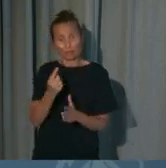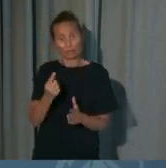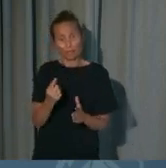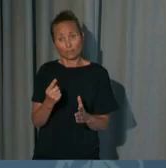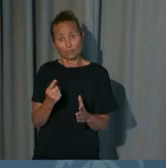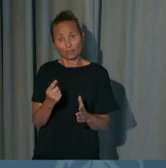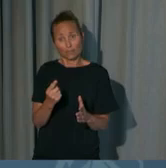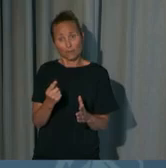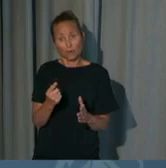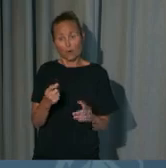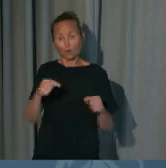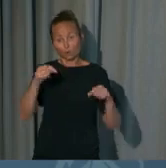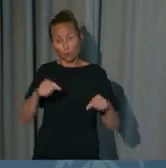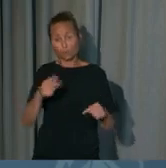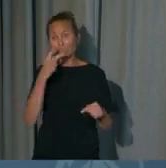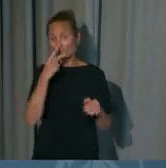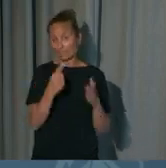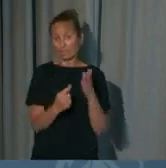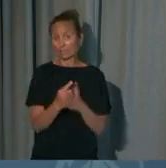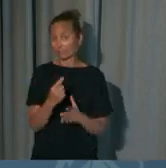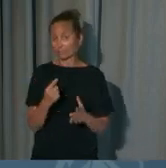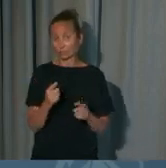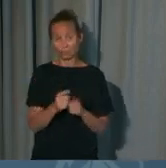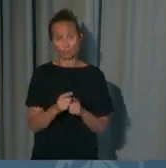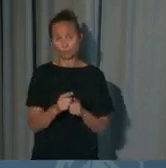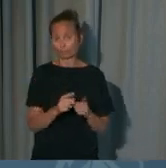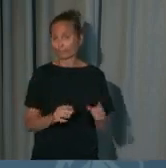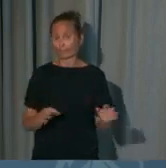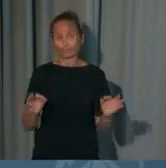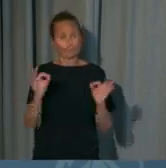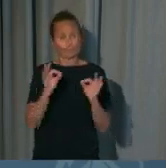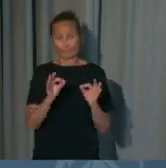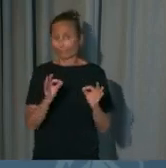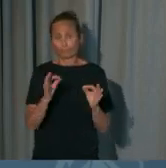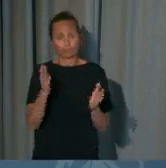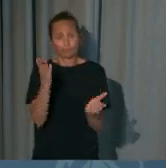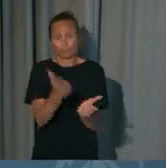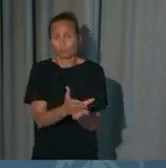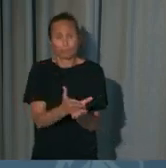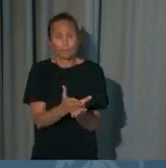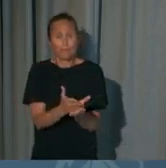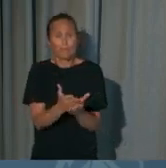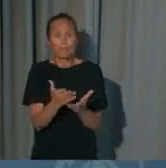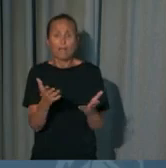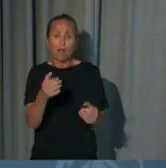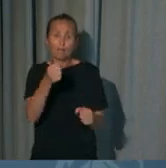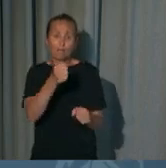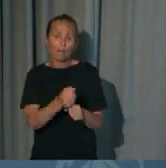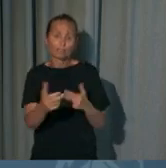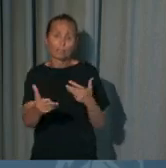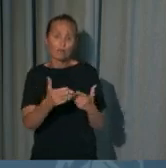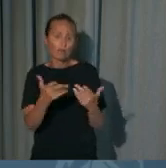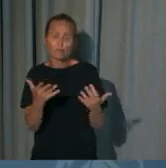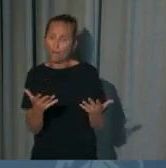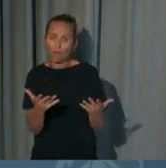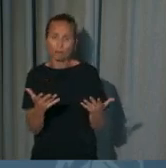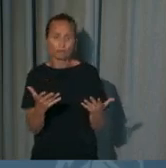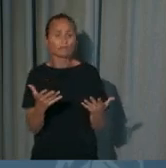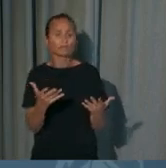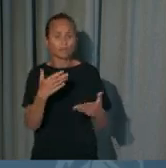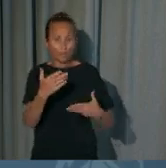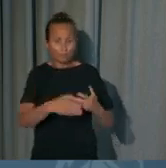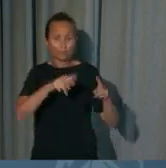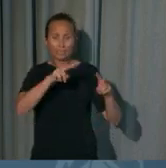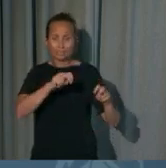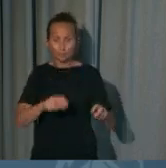vi nå en hendelse som vi fortsatt ikke kan slå fast hva de faktiske forholdene er helt. Den er under